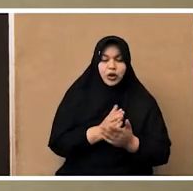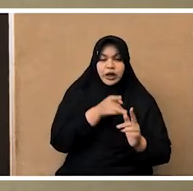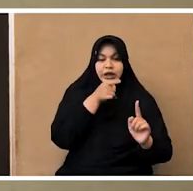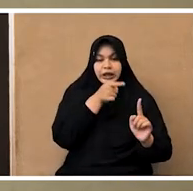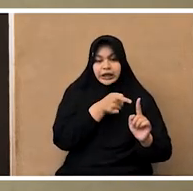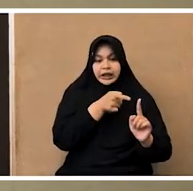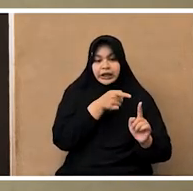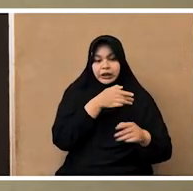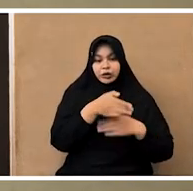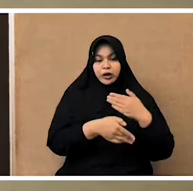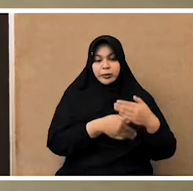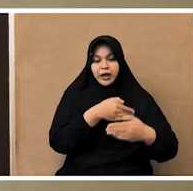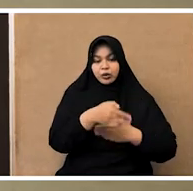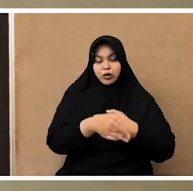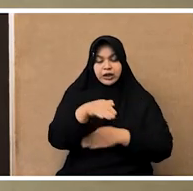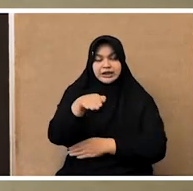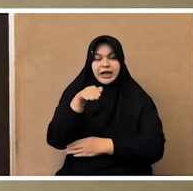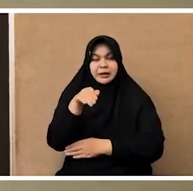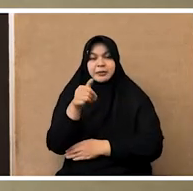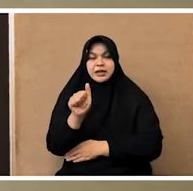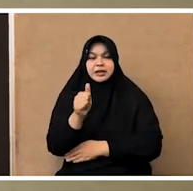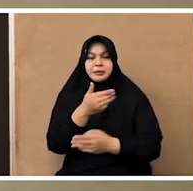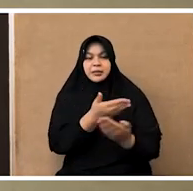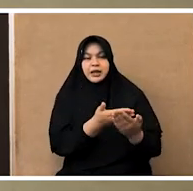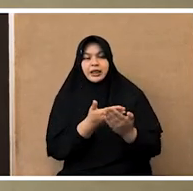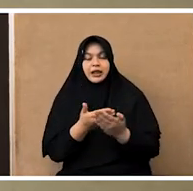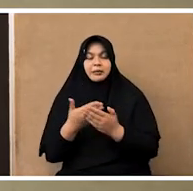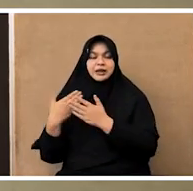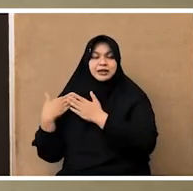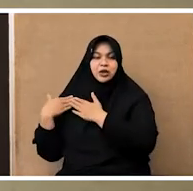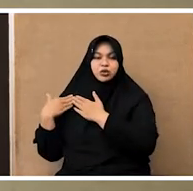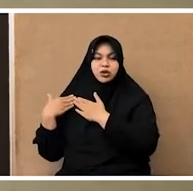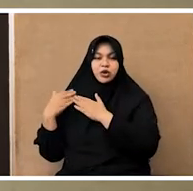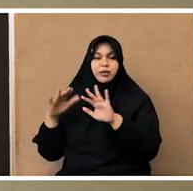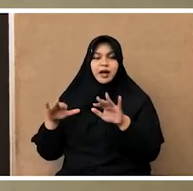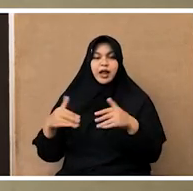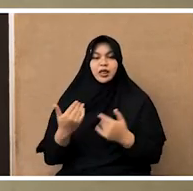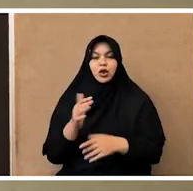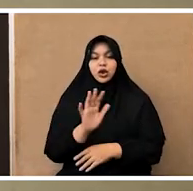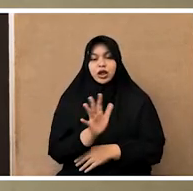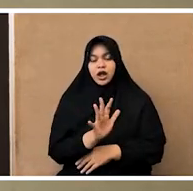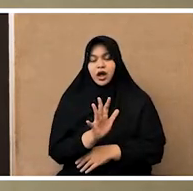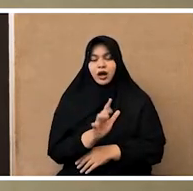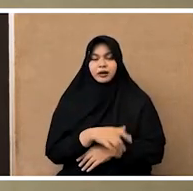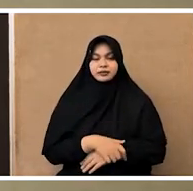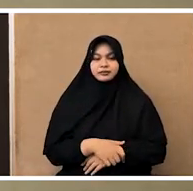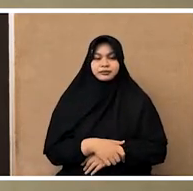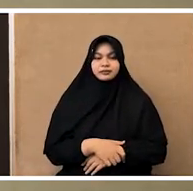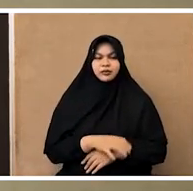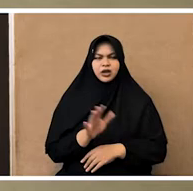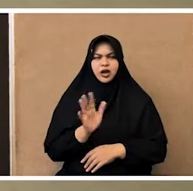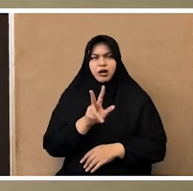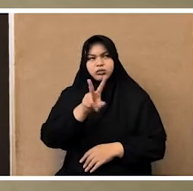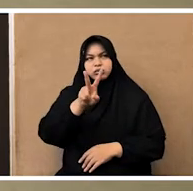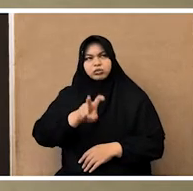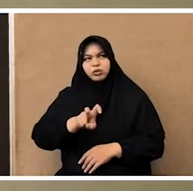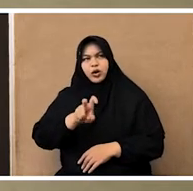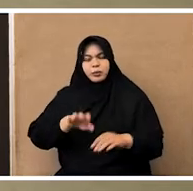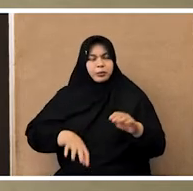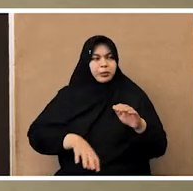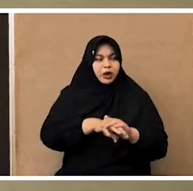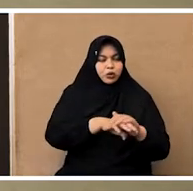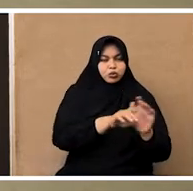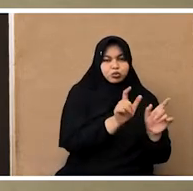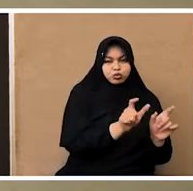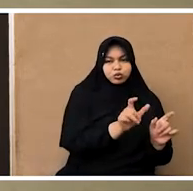tindak pidana itu bisa dimintakan Pertanggungjawaban pidana atau tidak jadi tidak tidak tidak menggunakan penuh